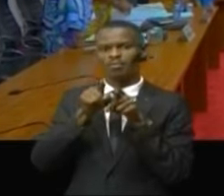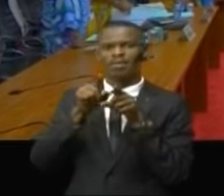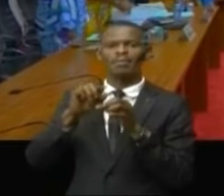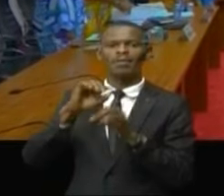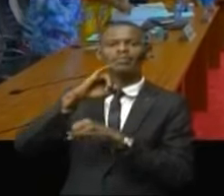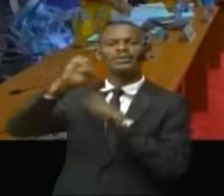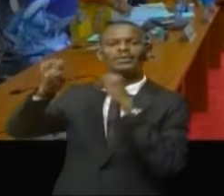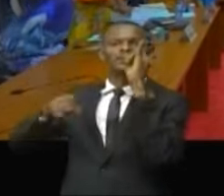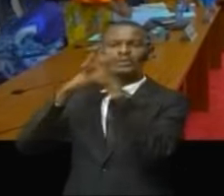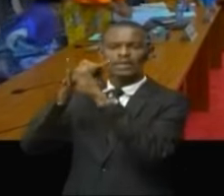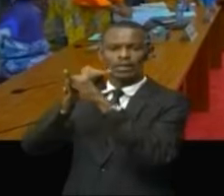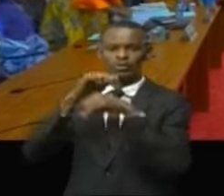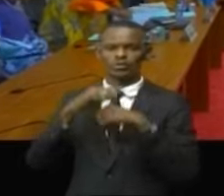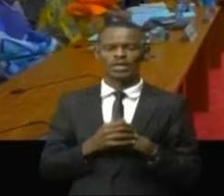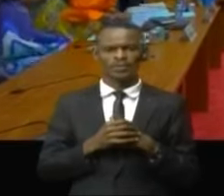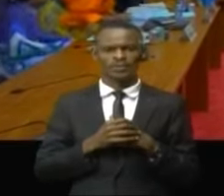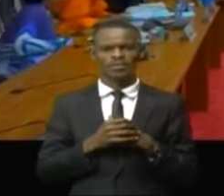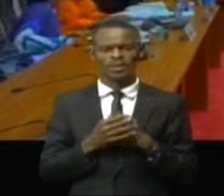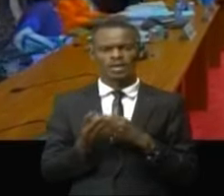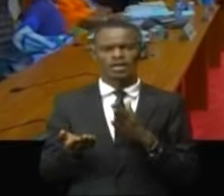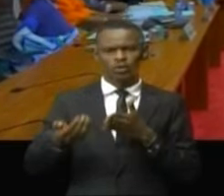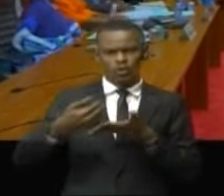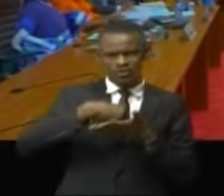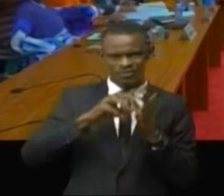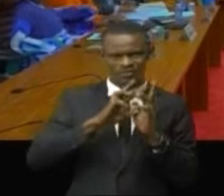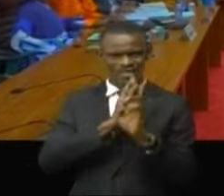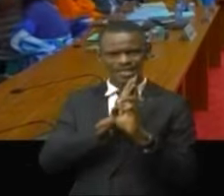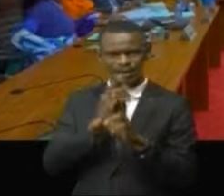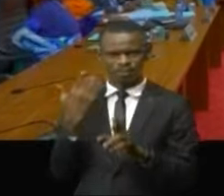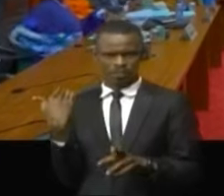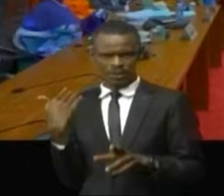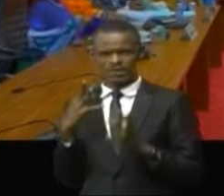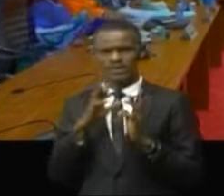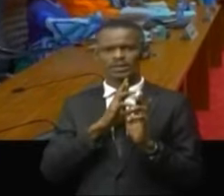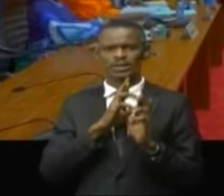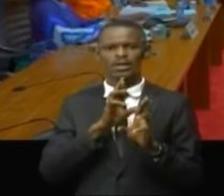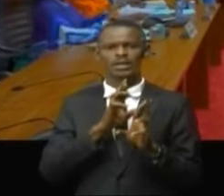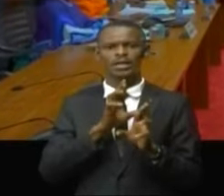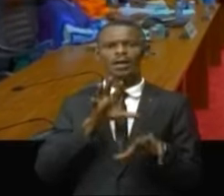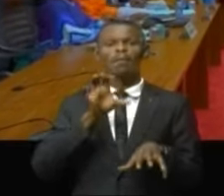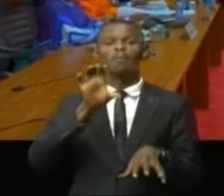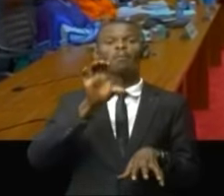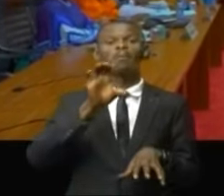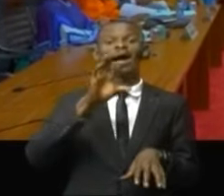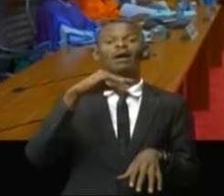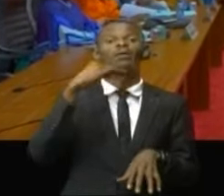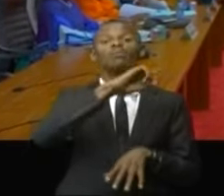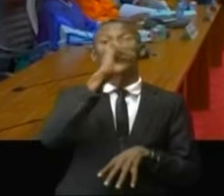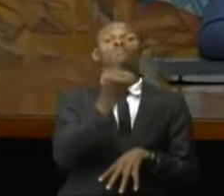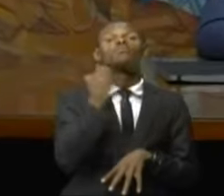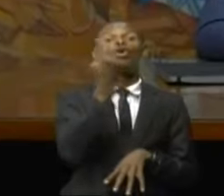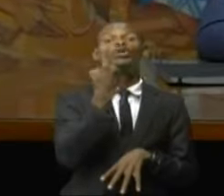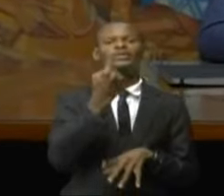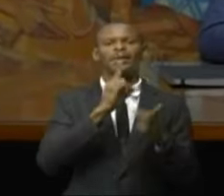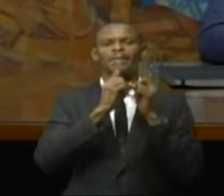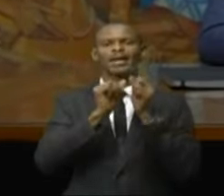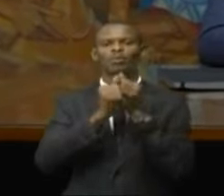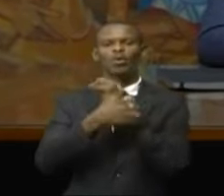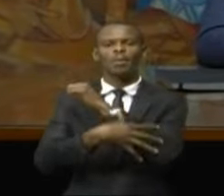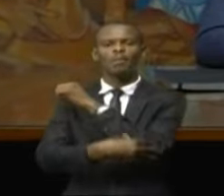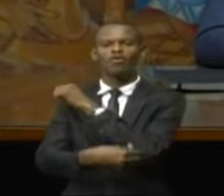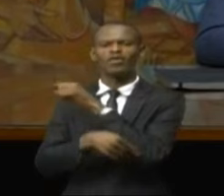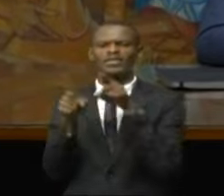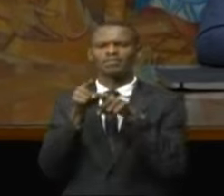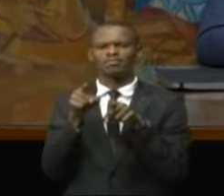référant aux recommandations du récent rapport de la Banque mondiale sur la pauvreté et celui de la Conférence des Nations Unies sur le commerce